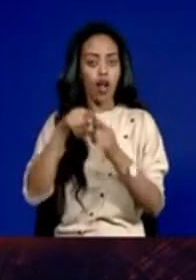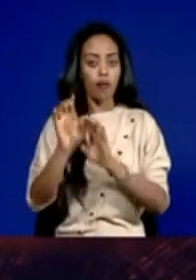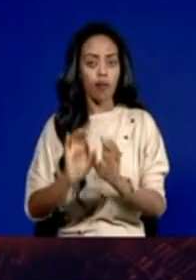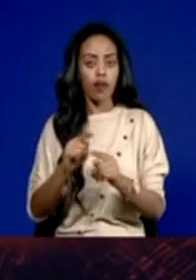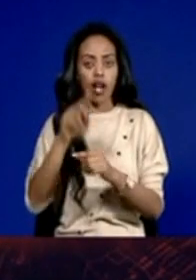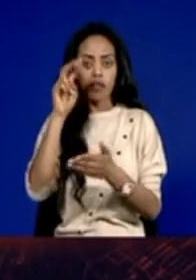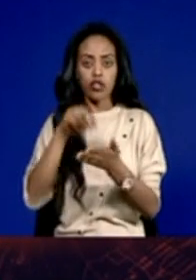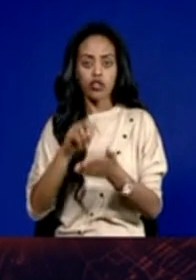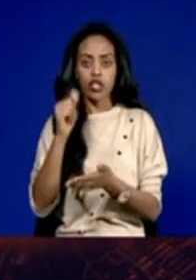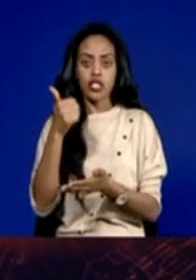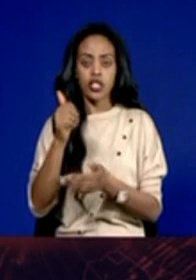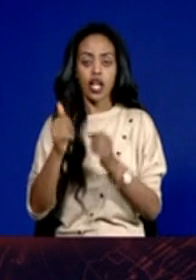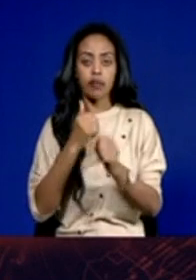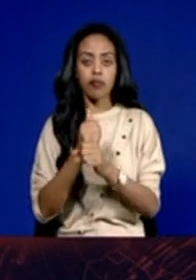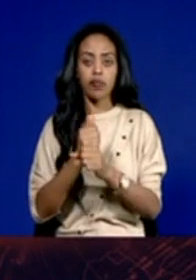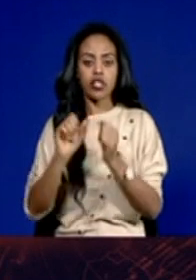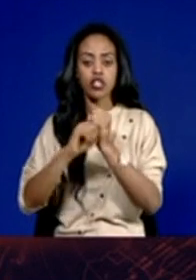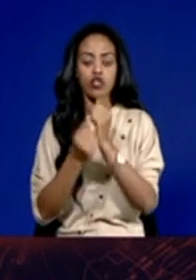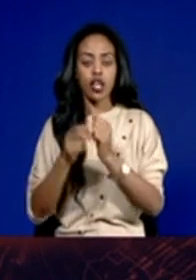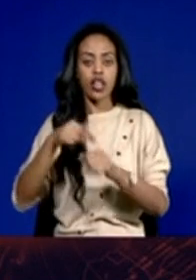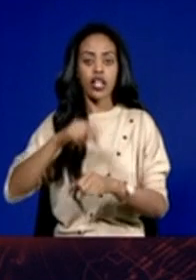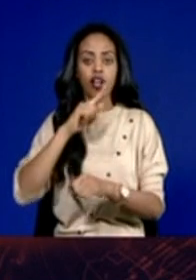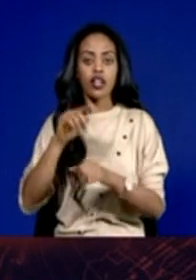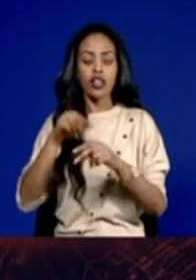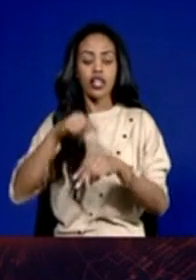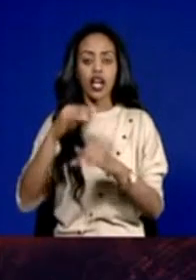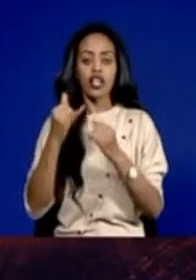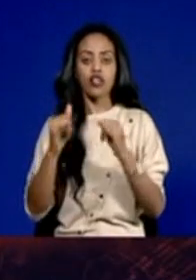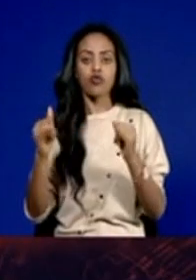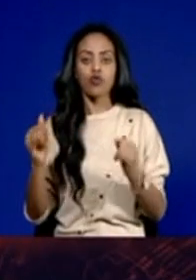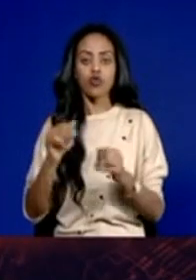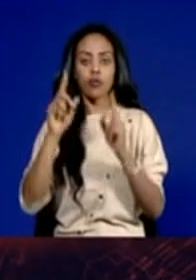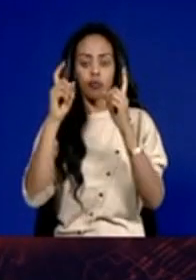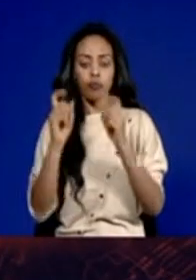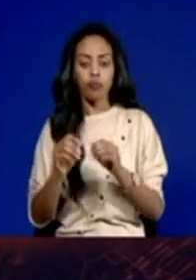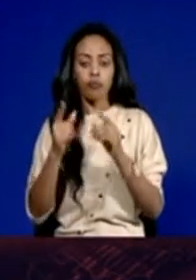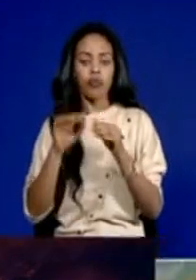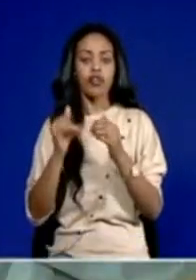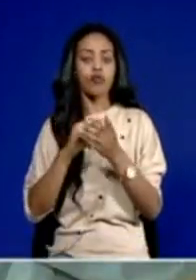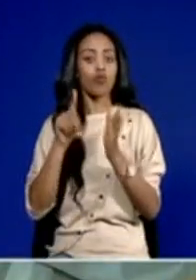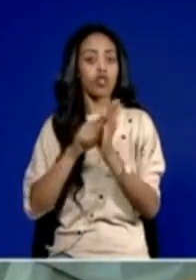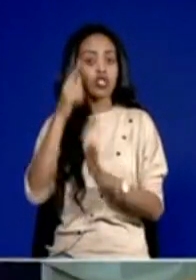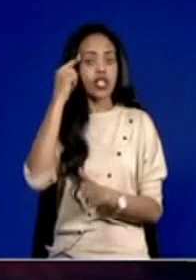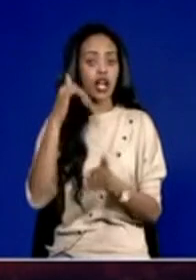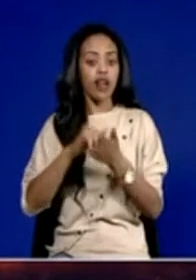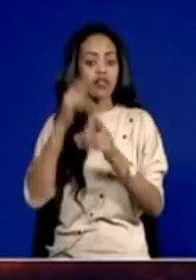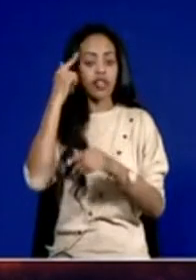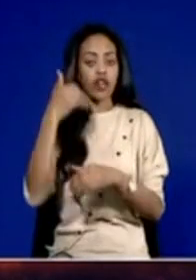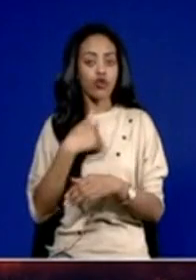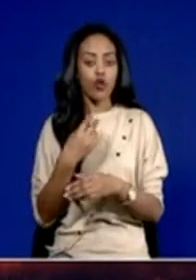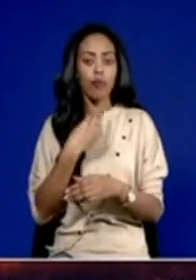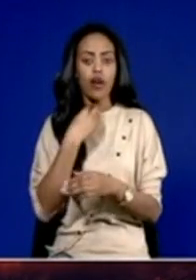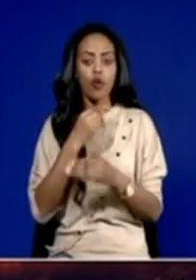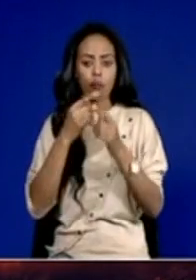ኣብ 2010 ዓ.ም ዝተጣየሸ ትካል እዩ ትካል ኢንስቲትዩት መፅናዕትን ምርምርን ፖሊስ ትግራይ እቲ ትካል ኣብ ትግራይ ዘሎ